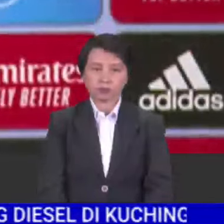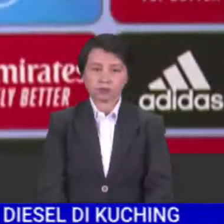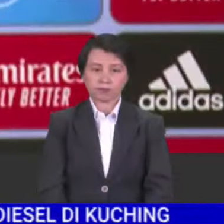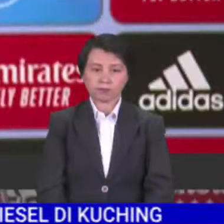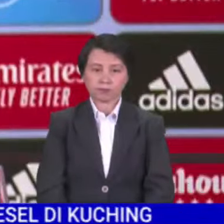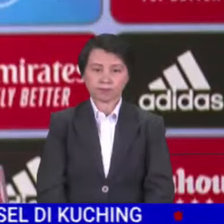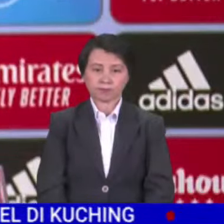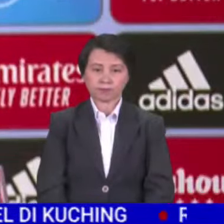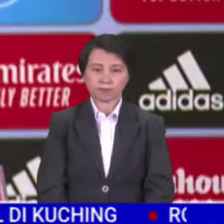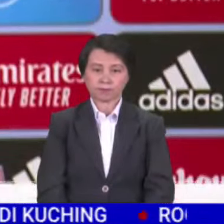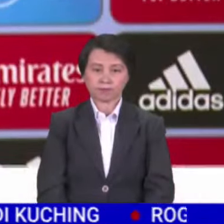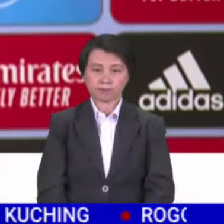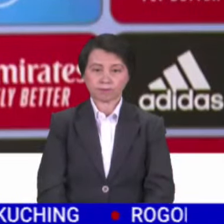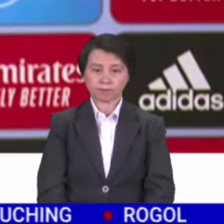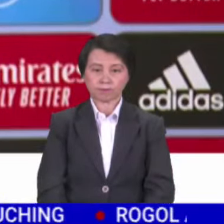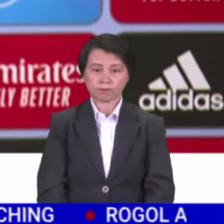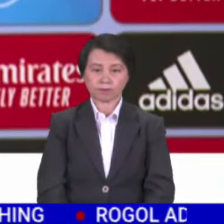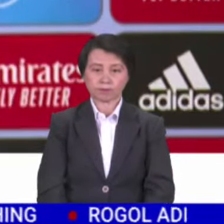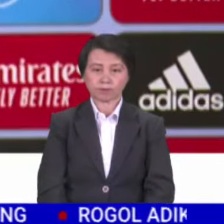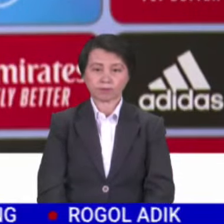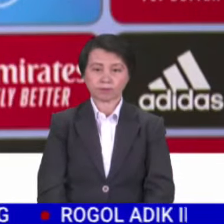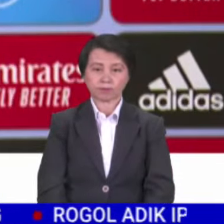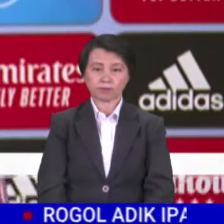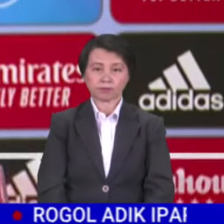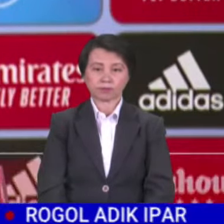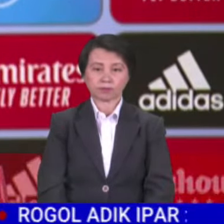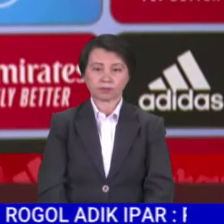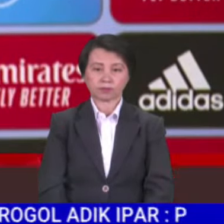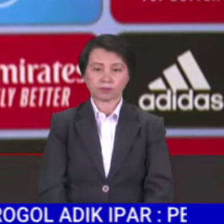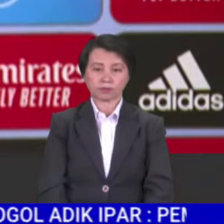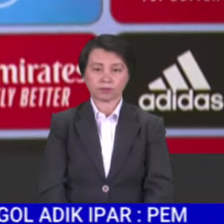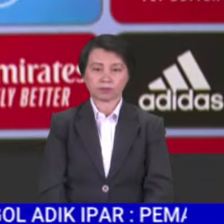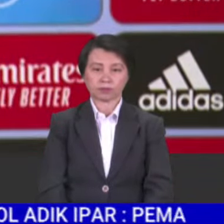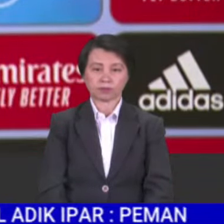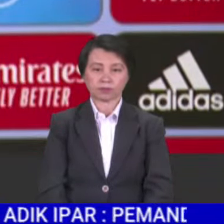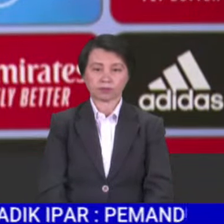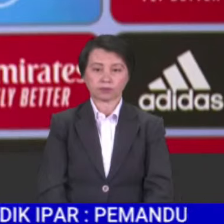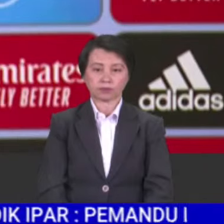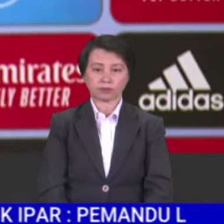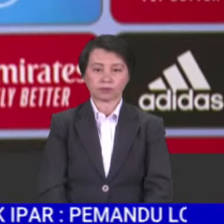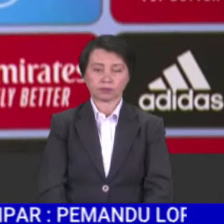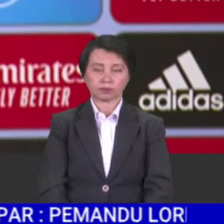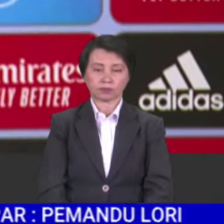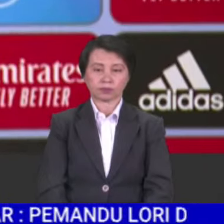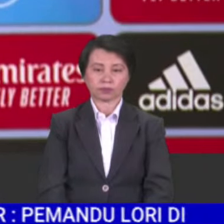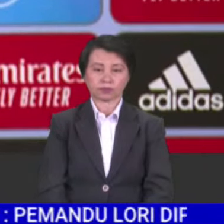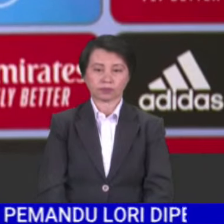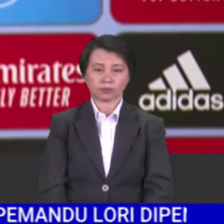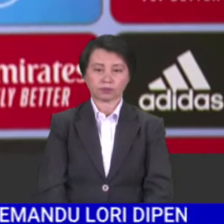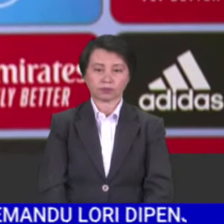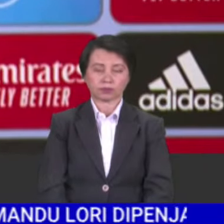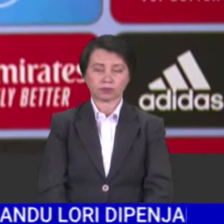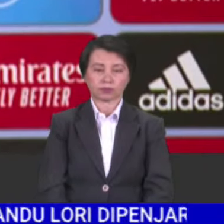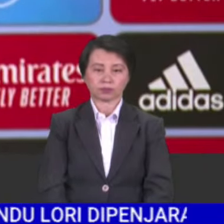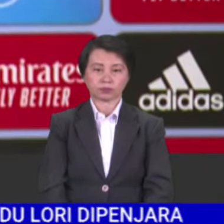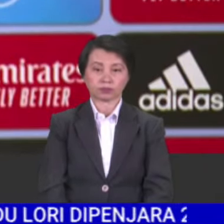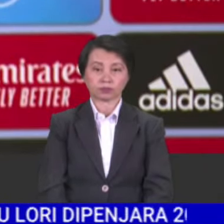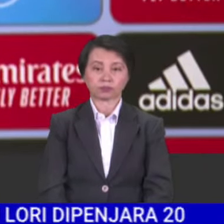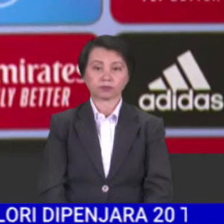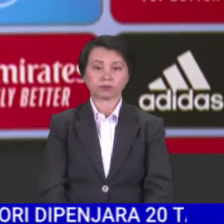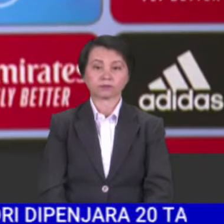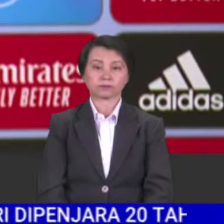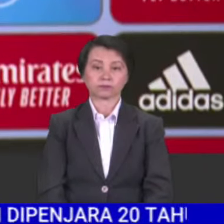Bé, em preocupa doncs que no hem estat al nostre nivell de joc. Estem davant d'un equip, d'un grandíssim equip,